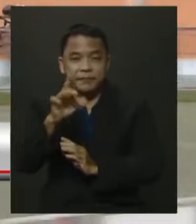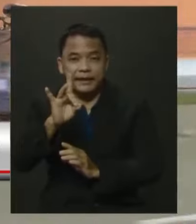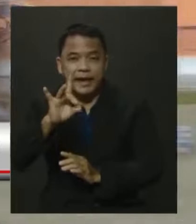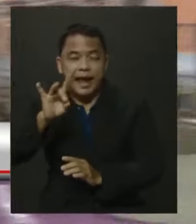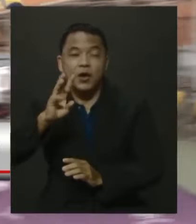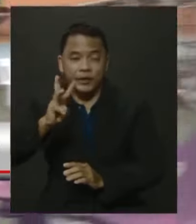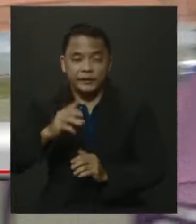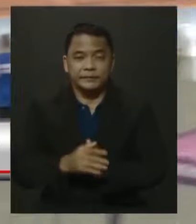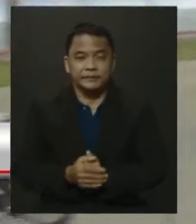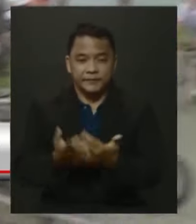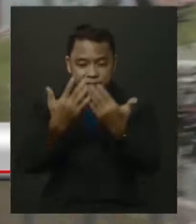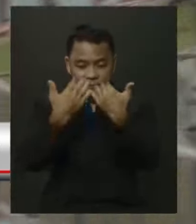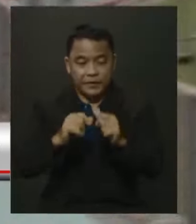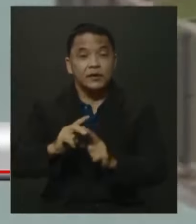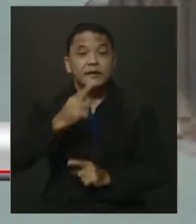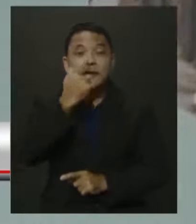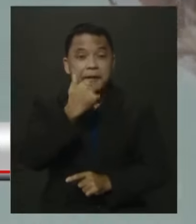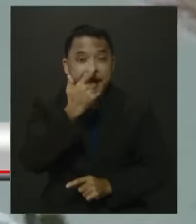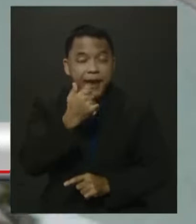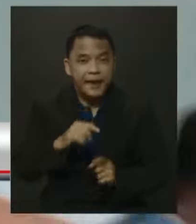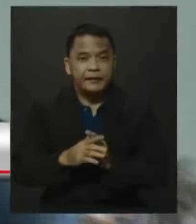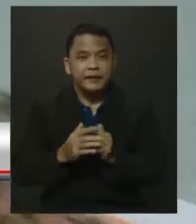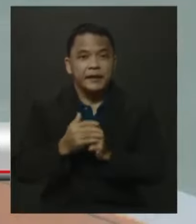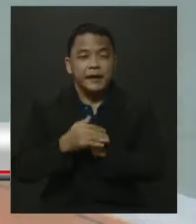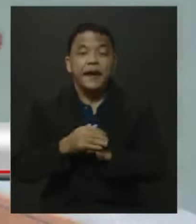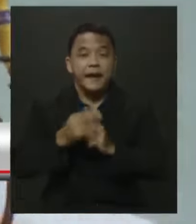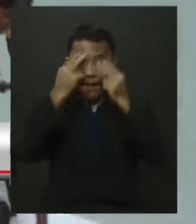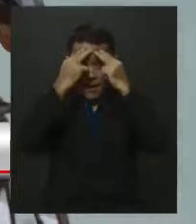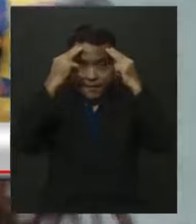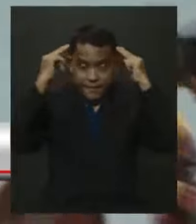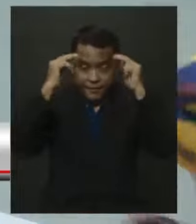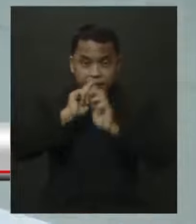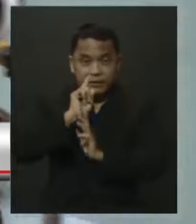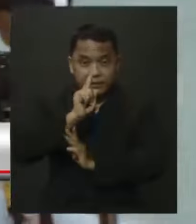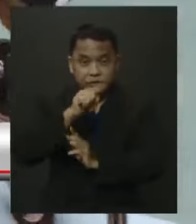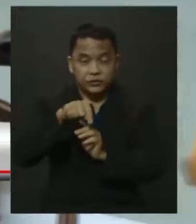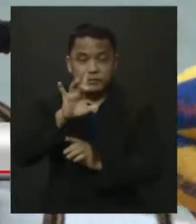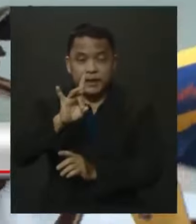11.855 วินาทีและเหรียญทองแดงทีมชาติซาอุดิอาระเบียนะคะเวลา1นาที